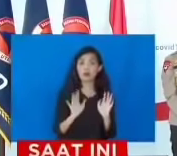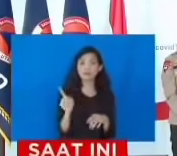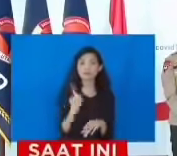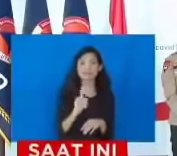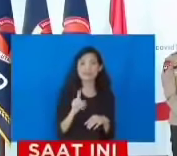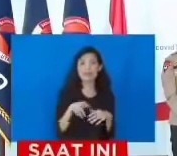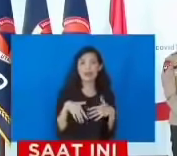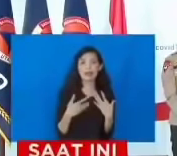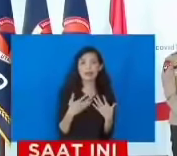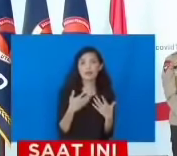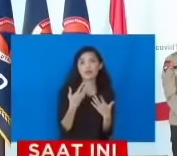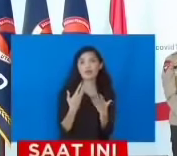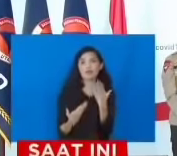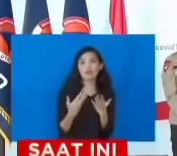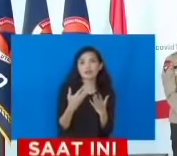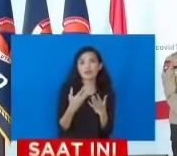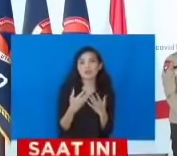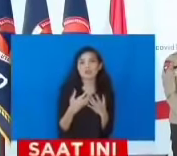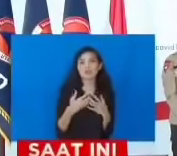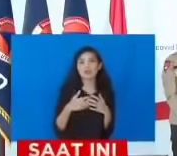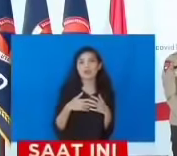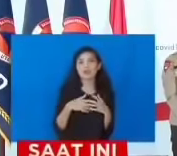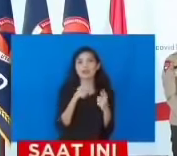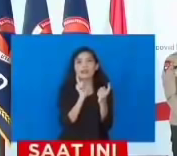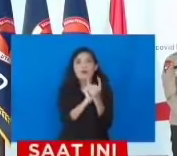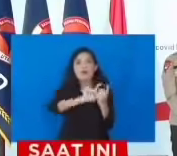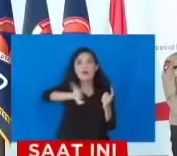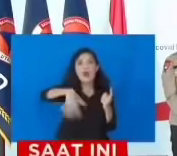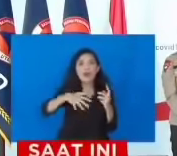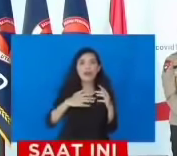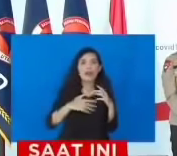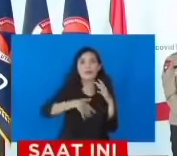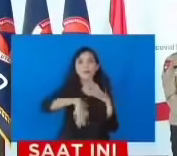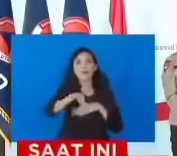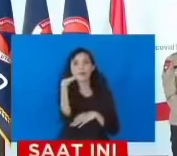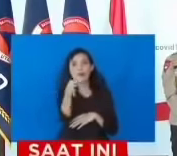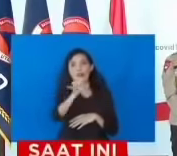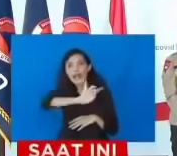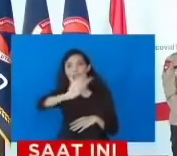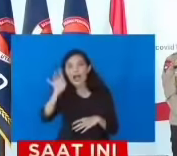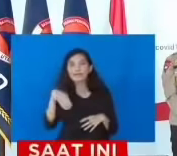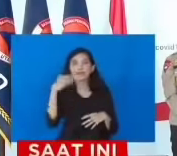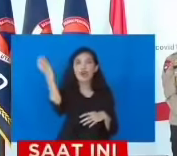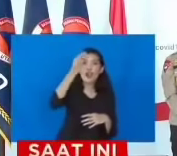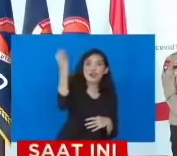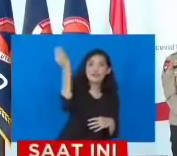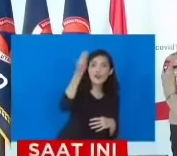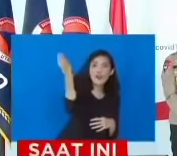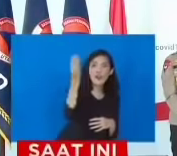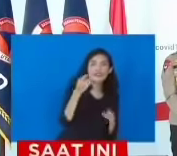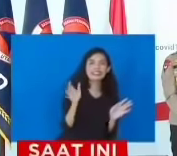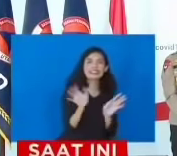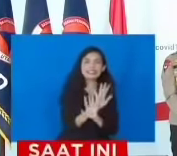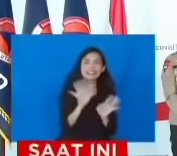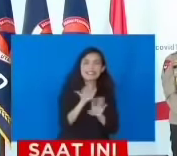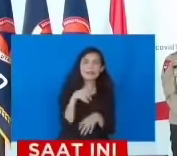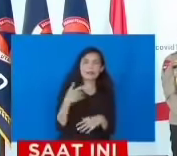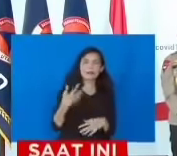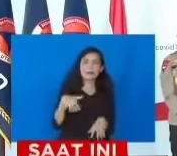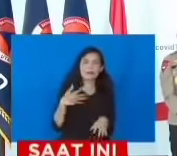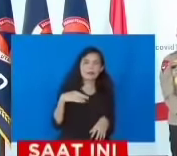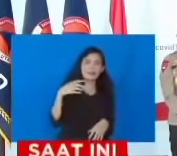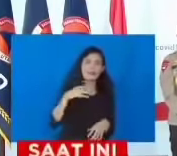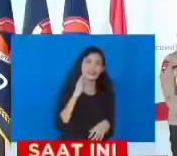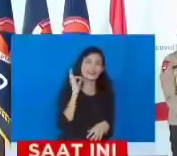juga melakukan perjalanan ke keluarga yang lain, ke kota yang lain, atau ke tempat yang lain, itu memiliki risiko yang